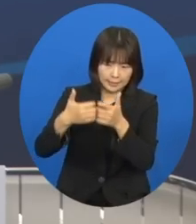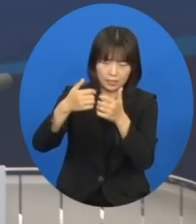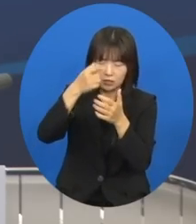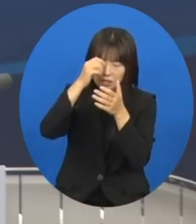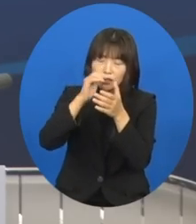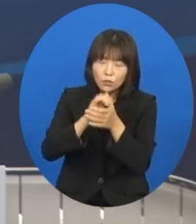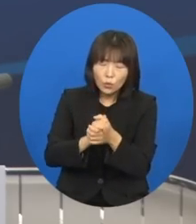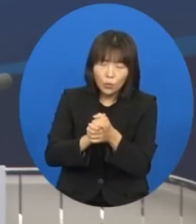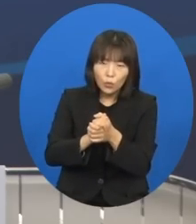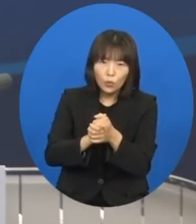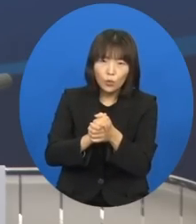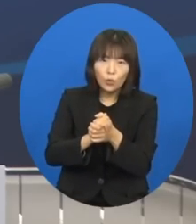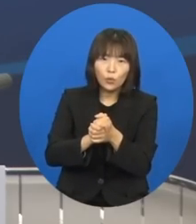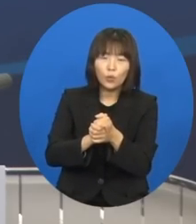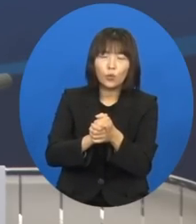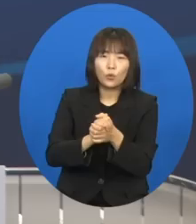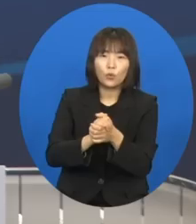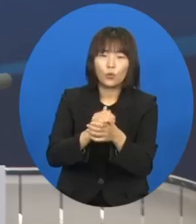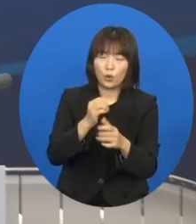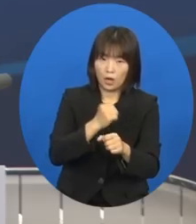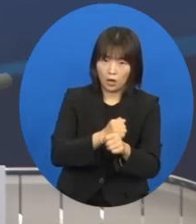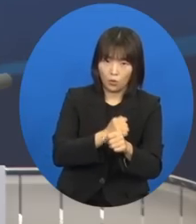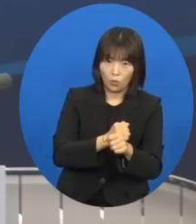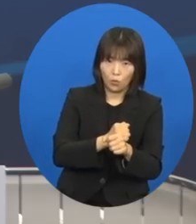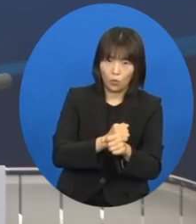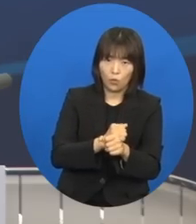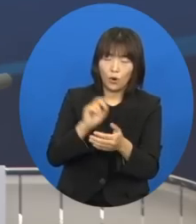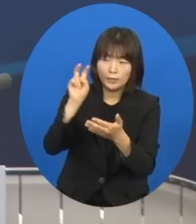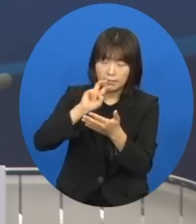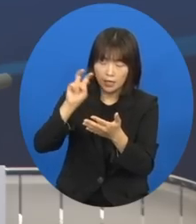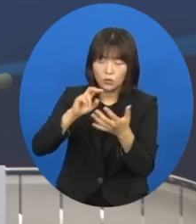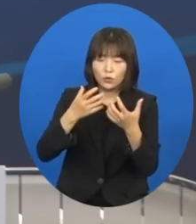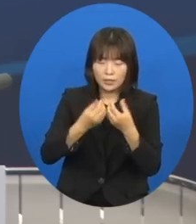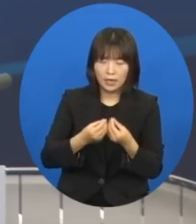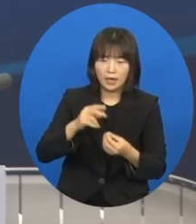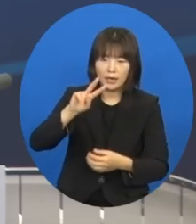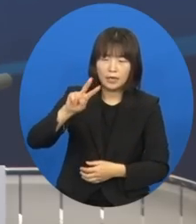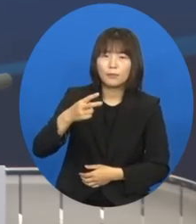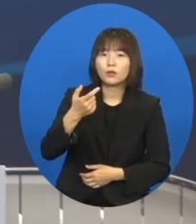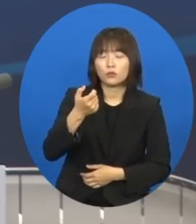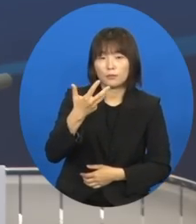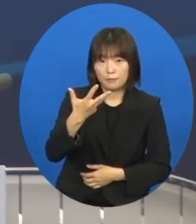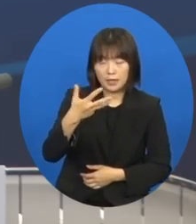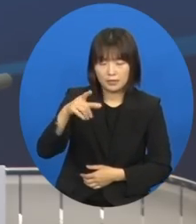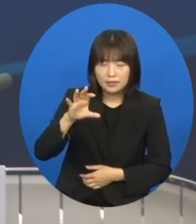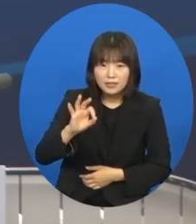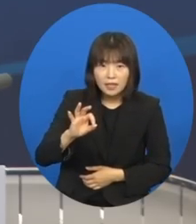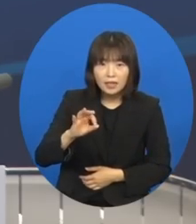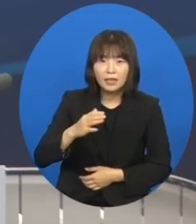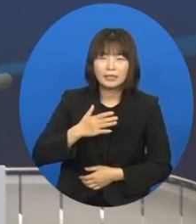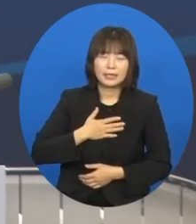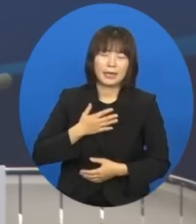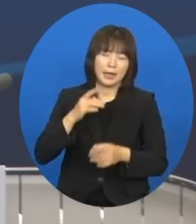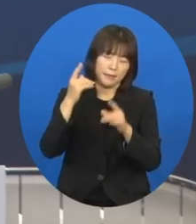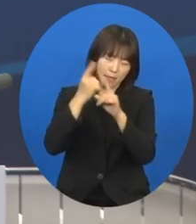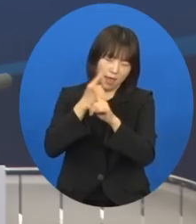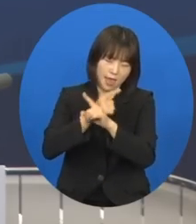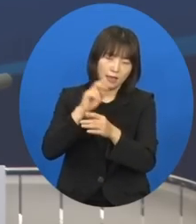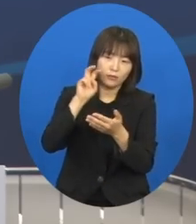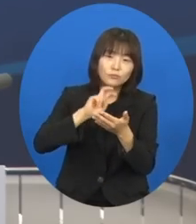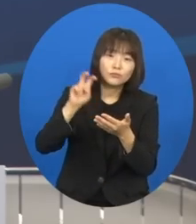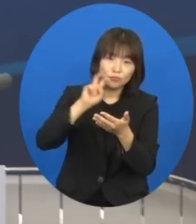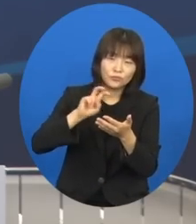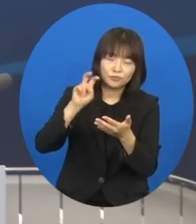하면서 찬송에, 예를 들어서 268장 제가 아주 많이 매일마다 부르는